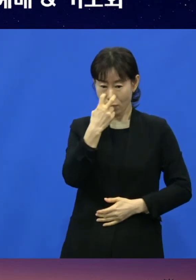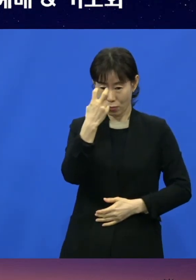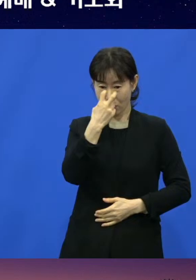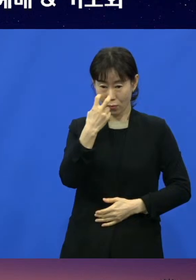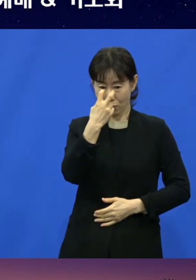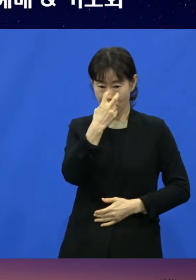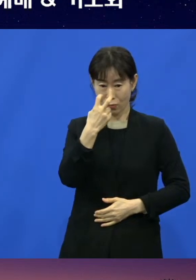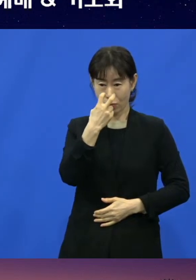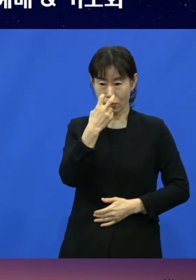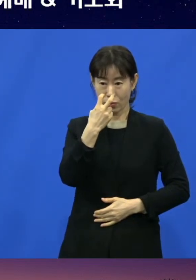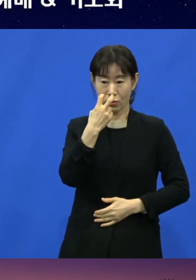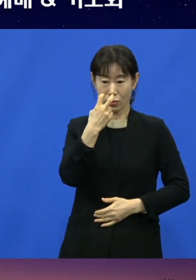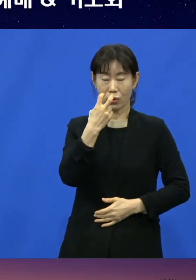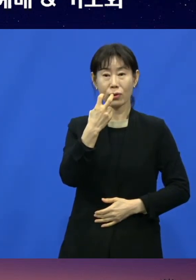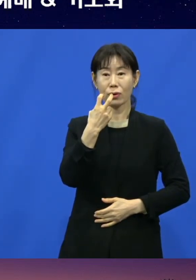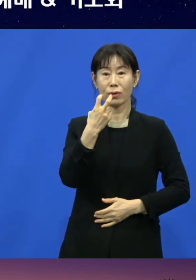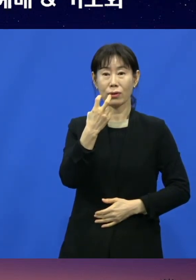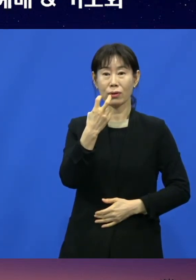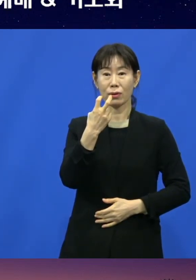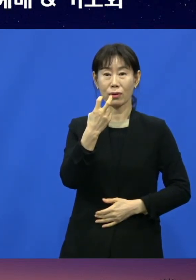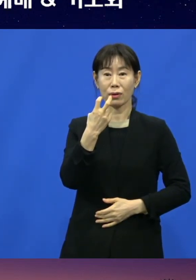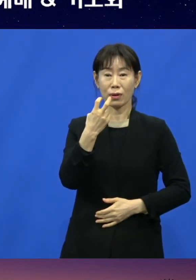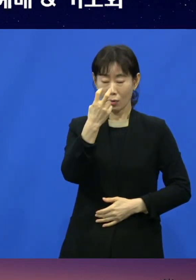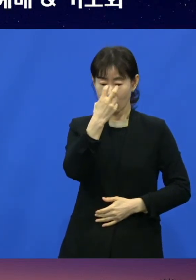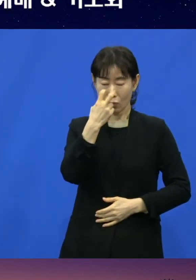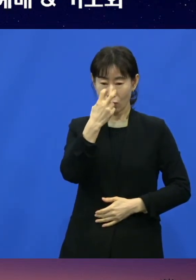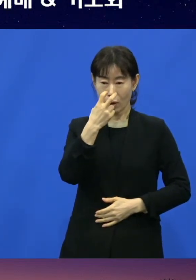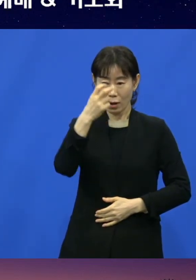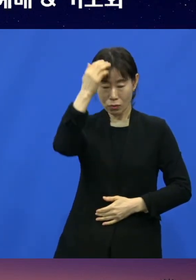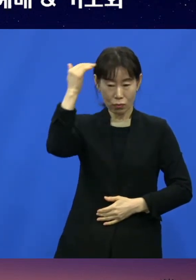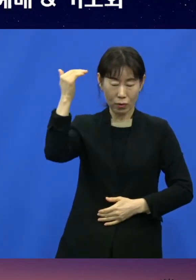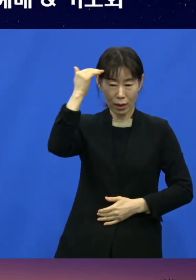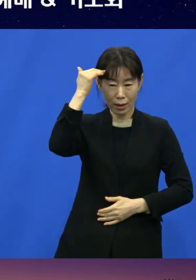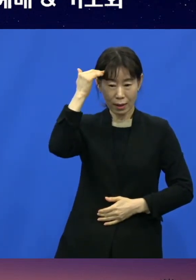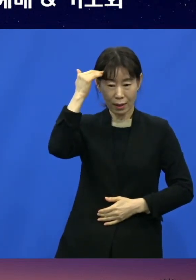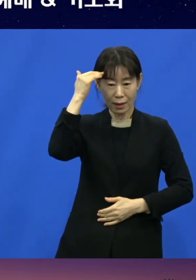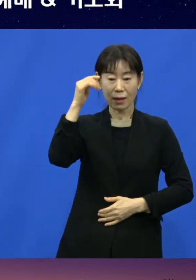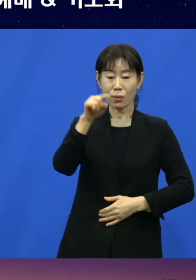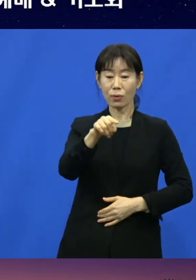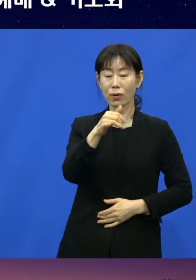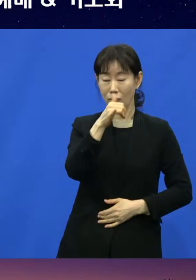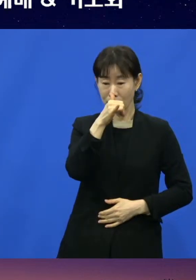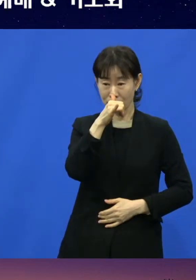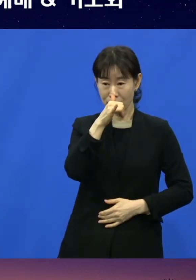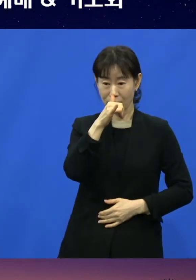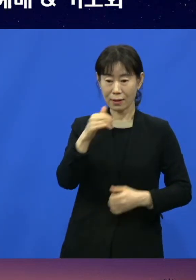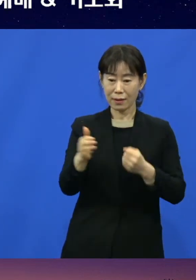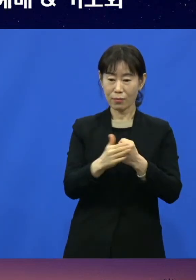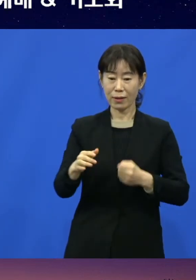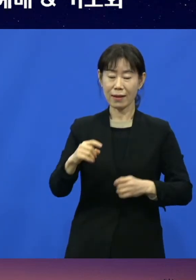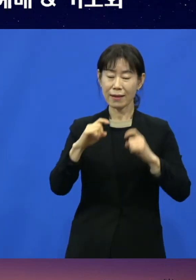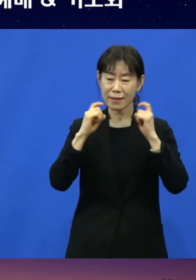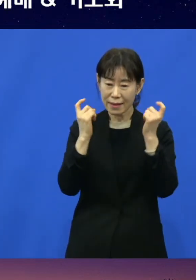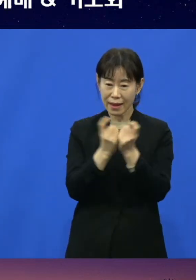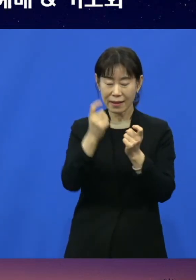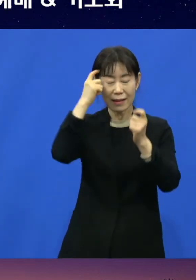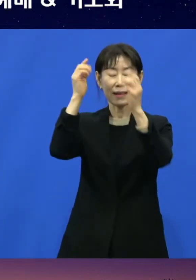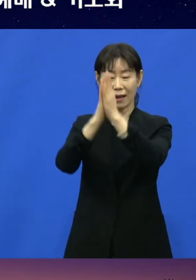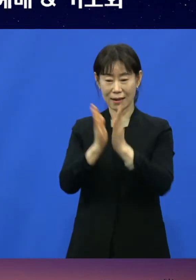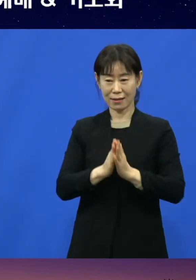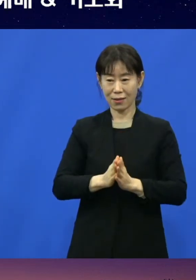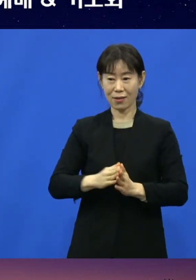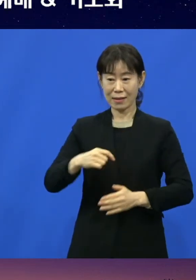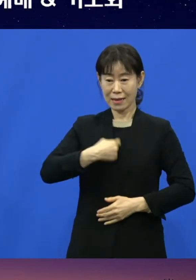국가적인 이런 치안 이런 게 없었던 시대죠. 그러니까 각 개인이 자기의 재산을 보호해야 되는 그런